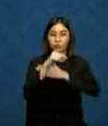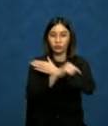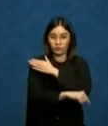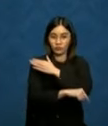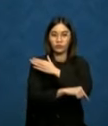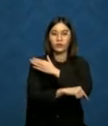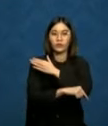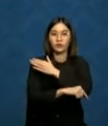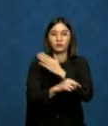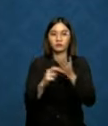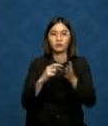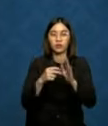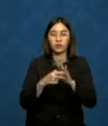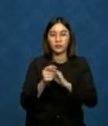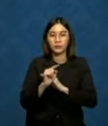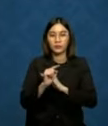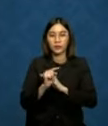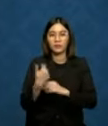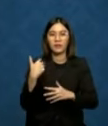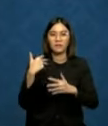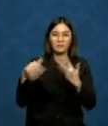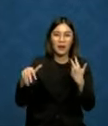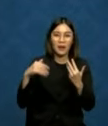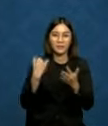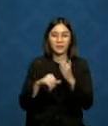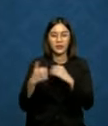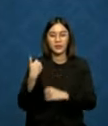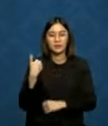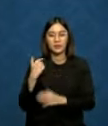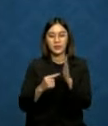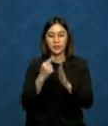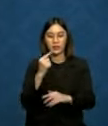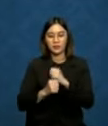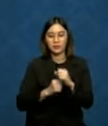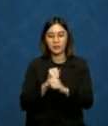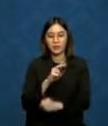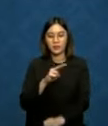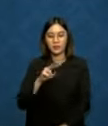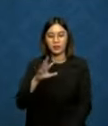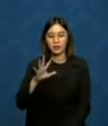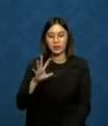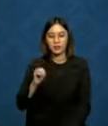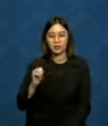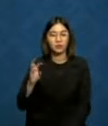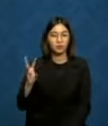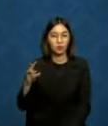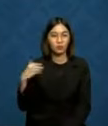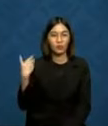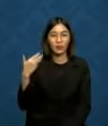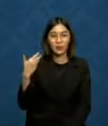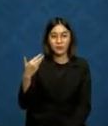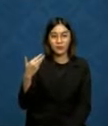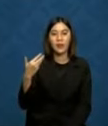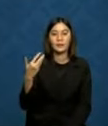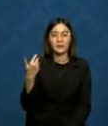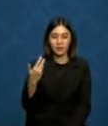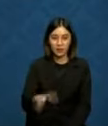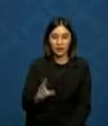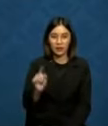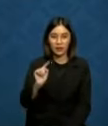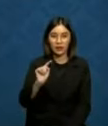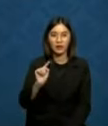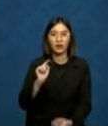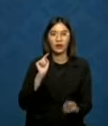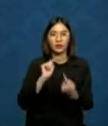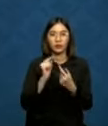ตรงนั้นมันเป็นการที่เกิดข้อผิดพลาดมาตั้งแต่ปี2546มาเสร็จแล้วคราวนี้ใน